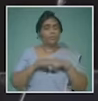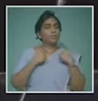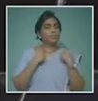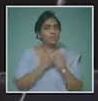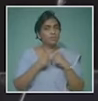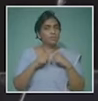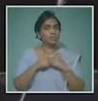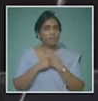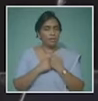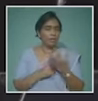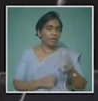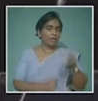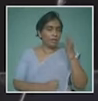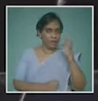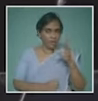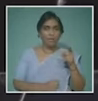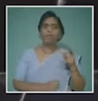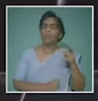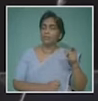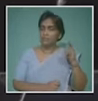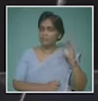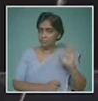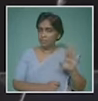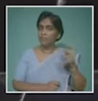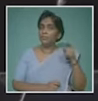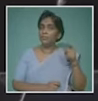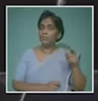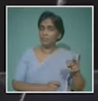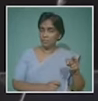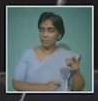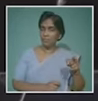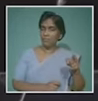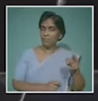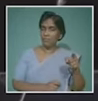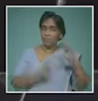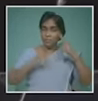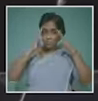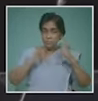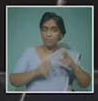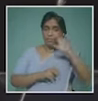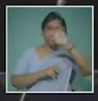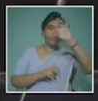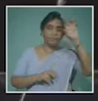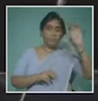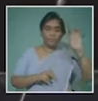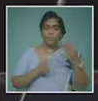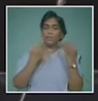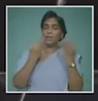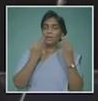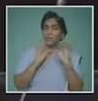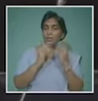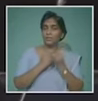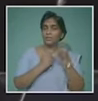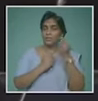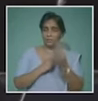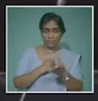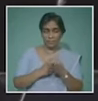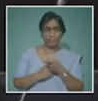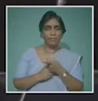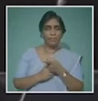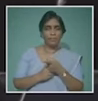செய்து அவர்களுக்கு உலகங்களில் இருந்து பல மத்திய கிழக்கு நாடுகளில் இருந்து வந்த இனாமாக வழங்கப்பட்ட எத்தனையோ கொடுப்பனவுகள், எத்தனையோ